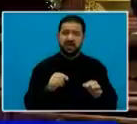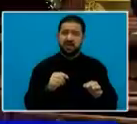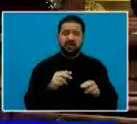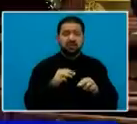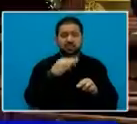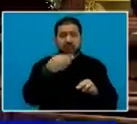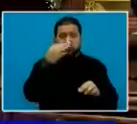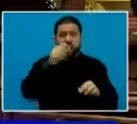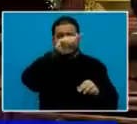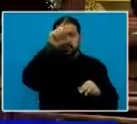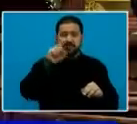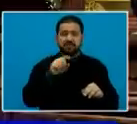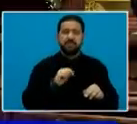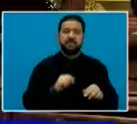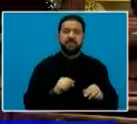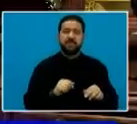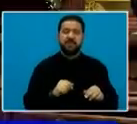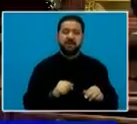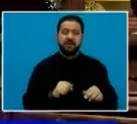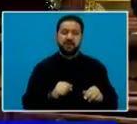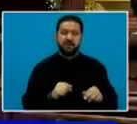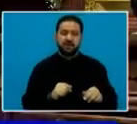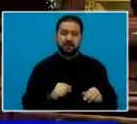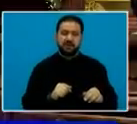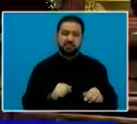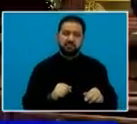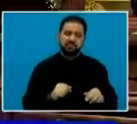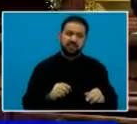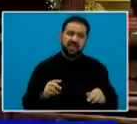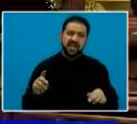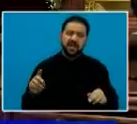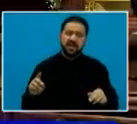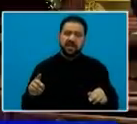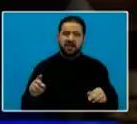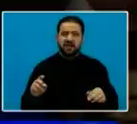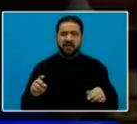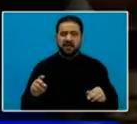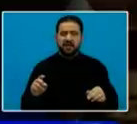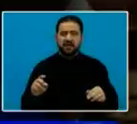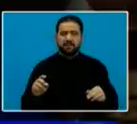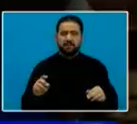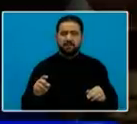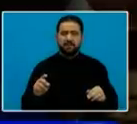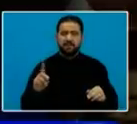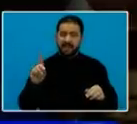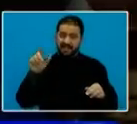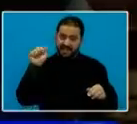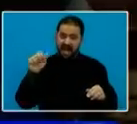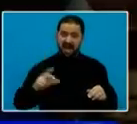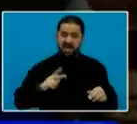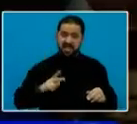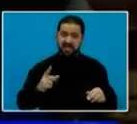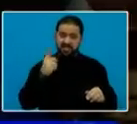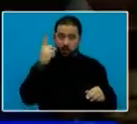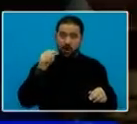Și curajos, și mai mult decât curajos. Acum depinde cum punem problema. Da, este un model